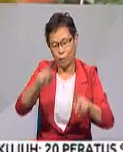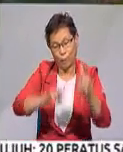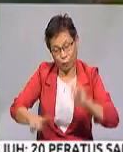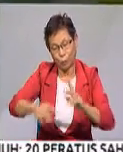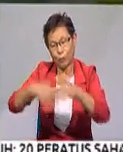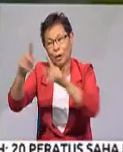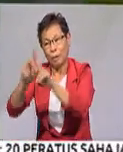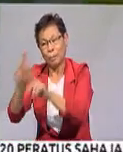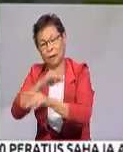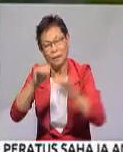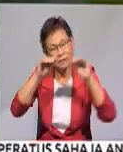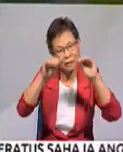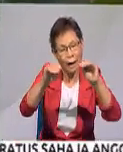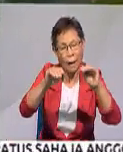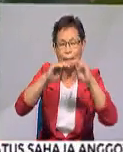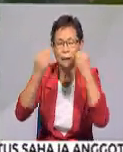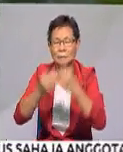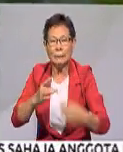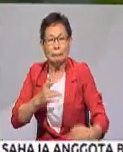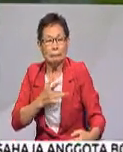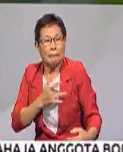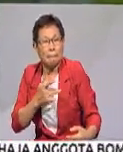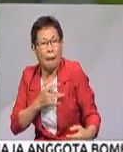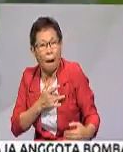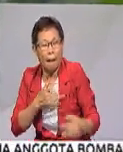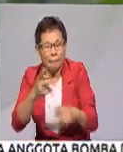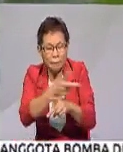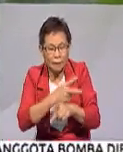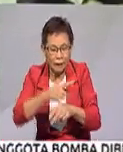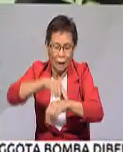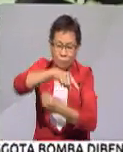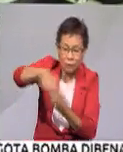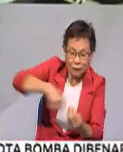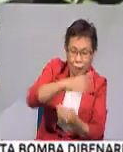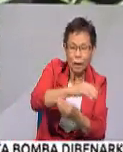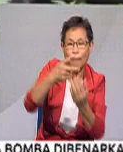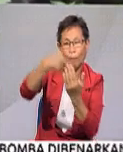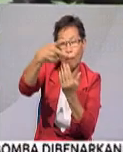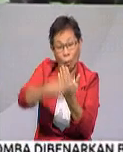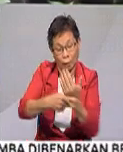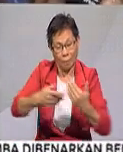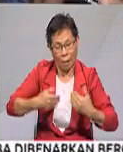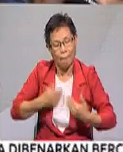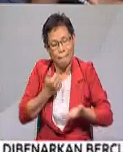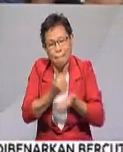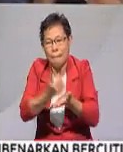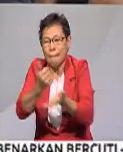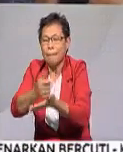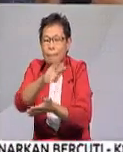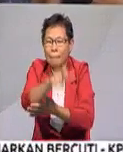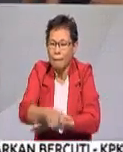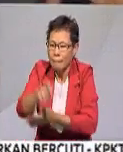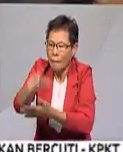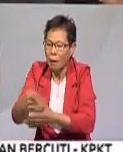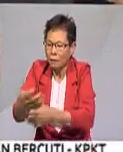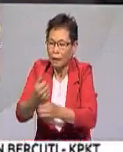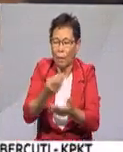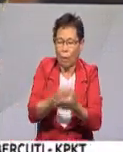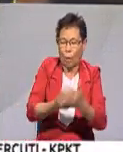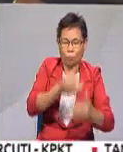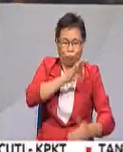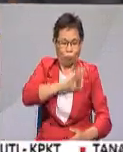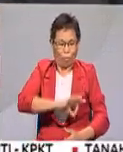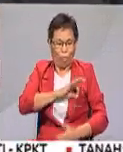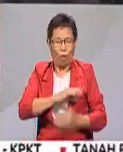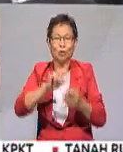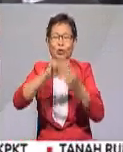sahaja mendidik masyarakat peka terhadap pemeliharaan alam sekitar, program tersebut turut membantu penduduk menjana pendapatan